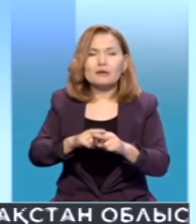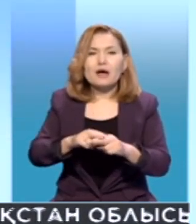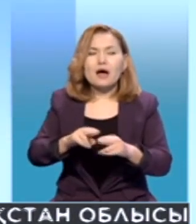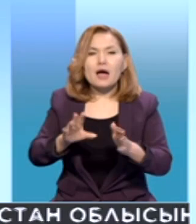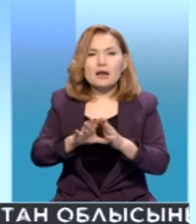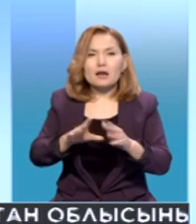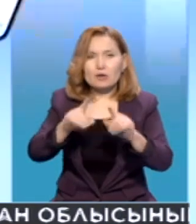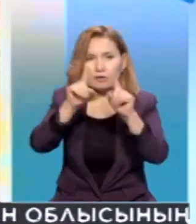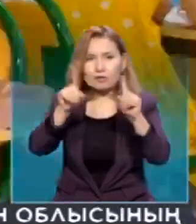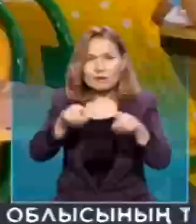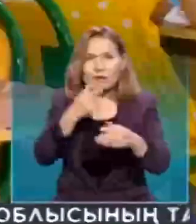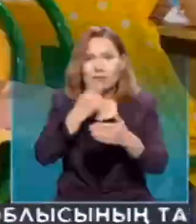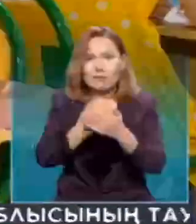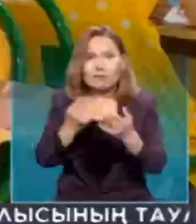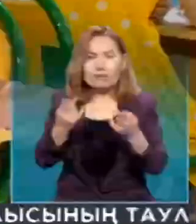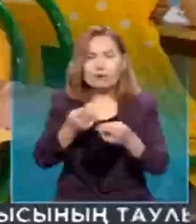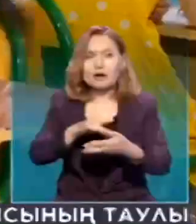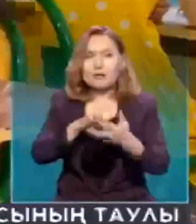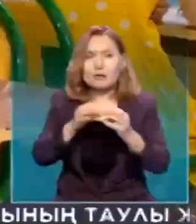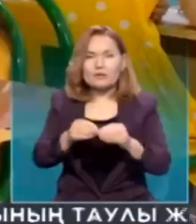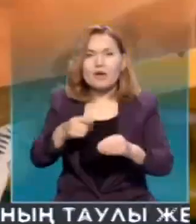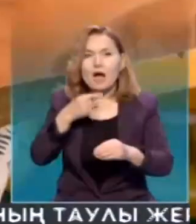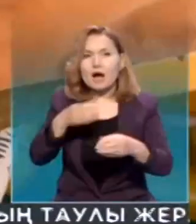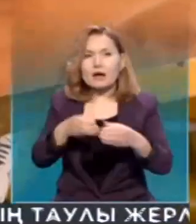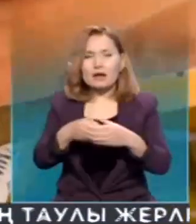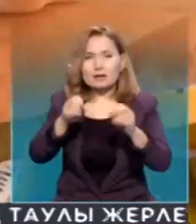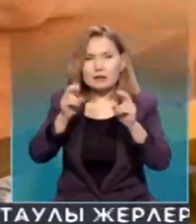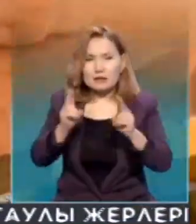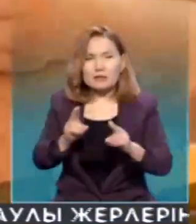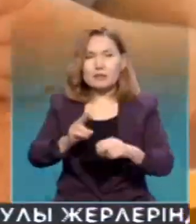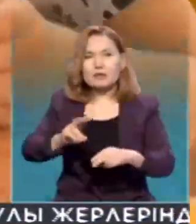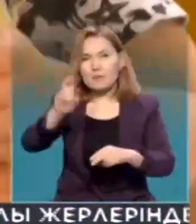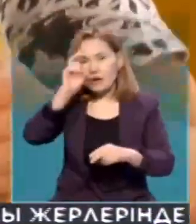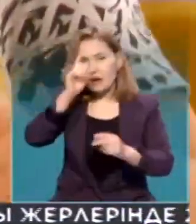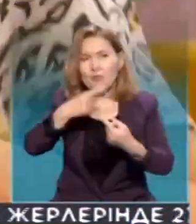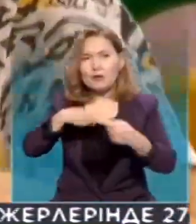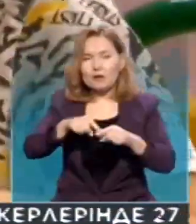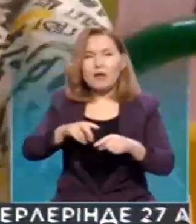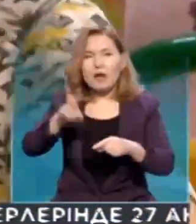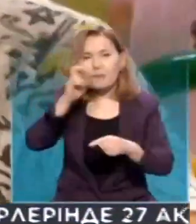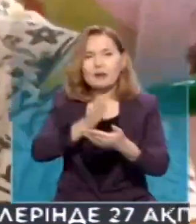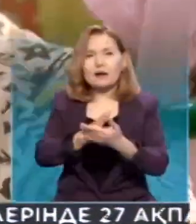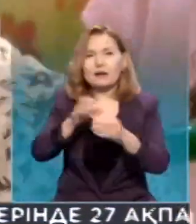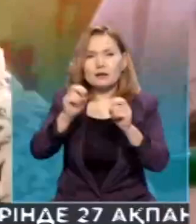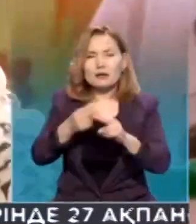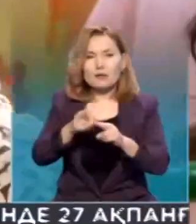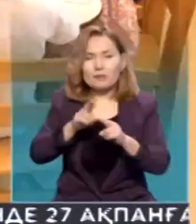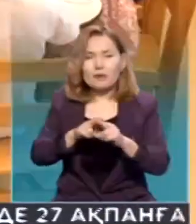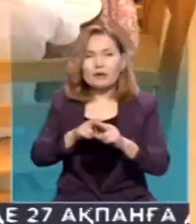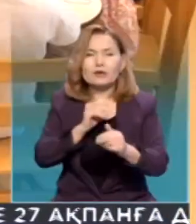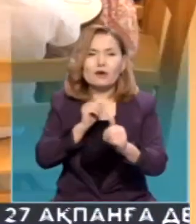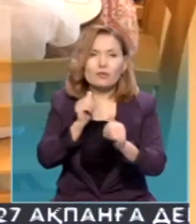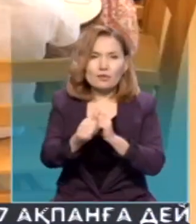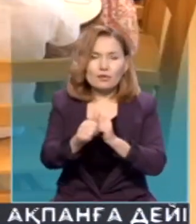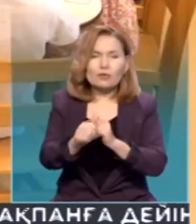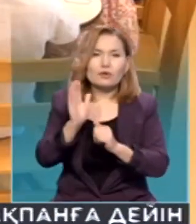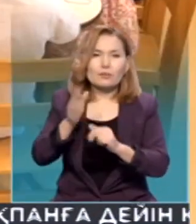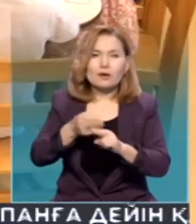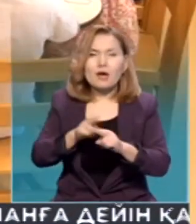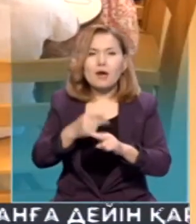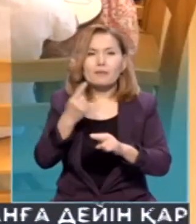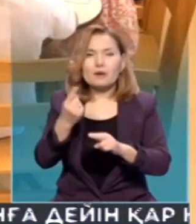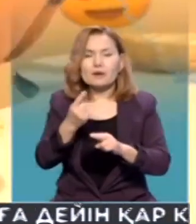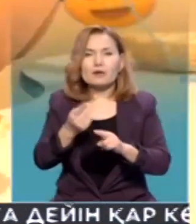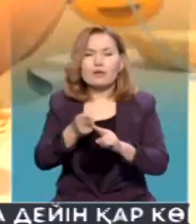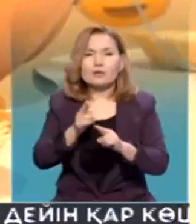көшірмелері талап етіледі. Орын әскери қызметшілерге арнаулы мемлекеттік органдардың және мемлекеттік қызметкерлерге кезектен тыс беріледі. Ал бірінші